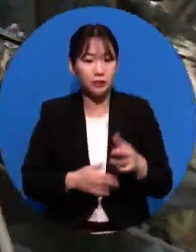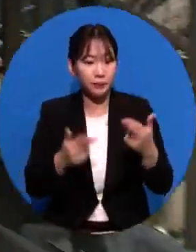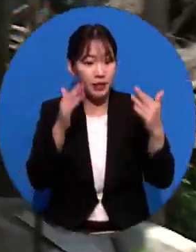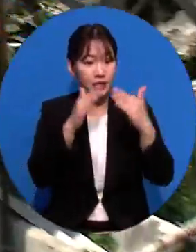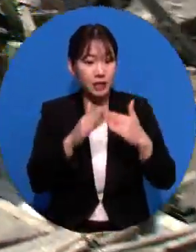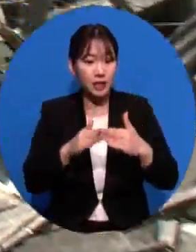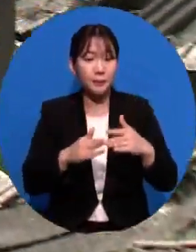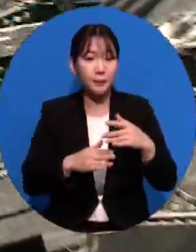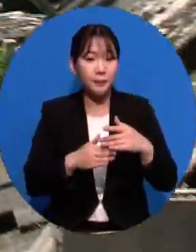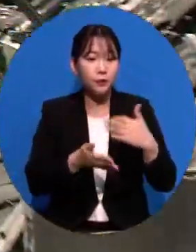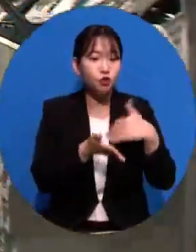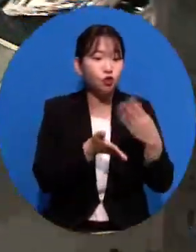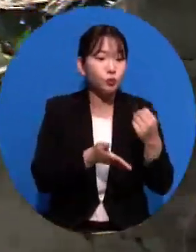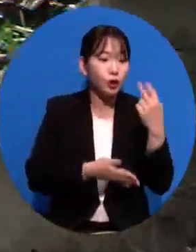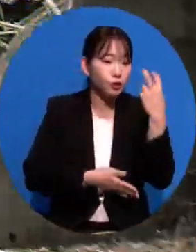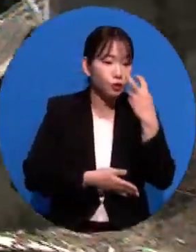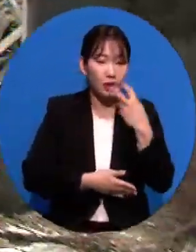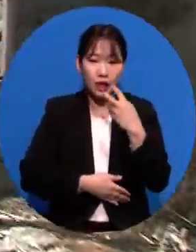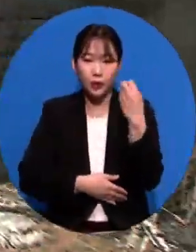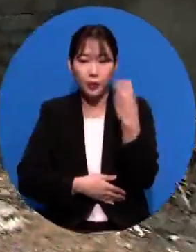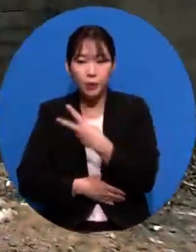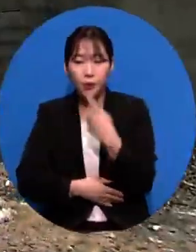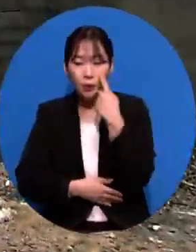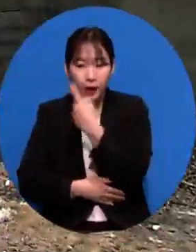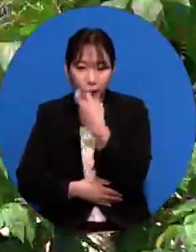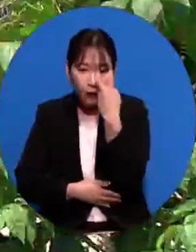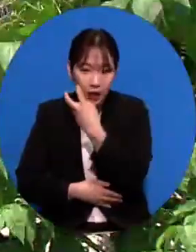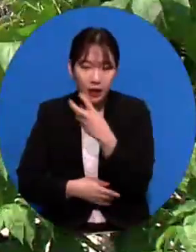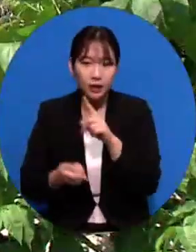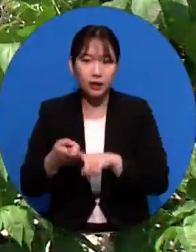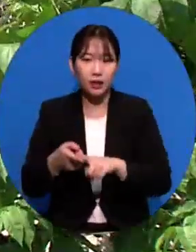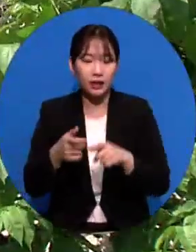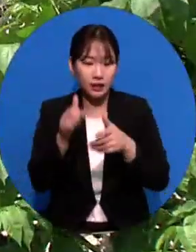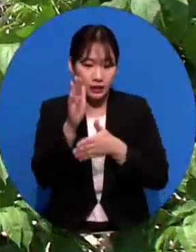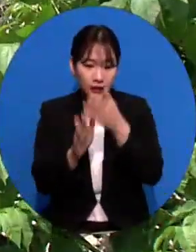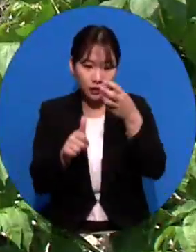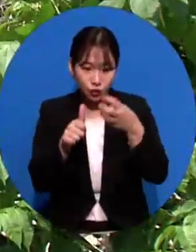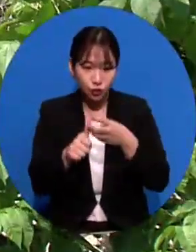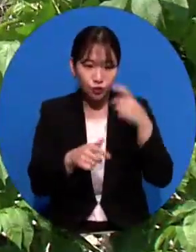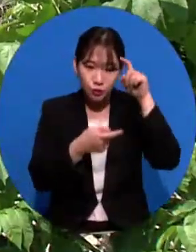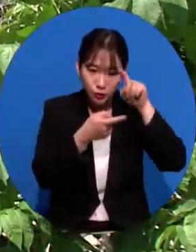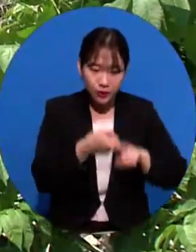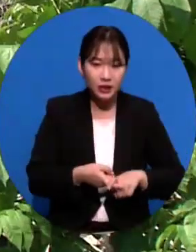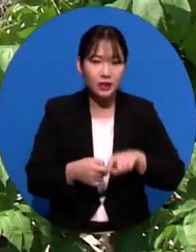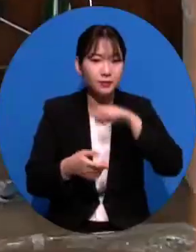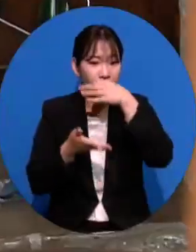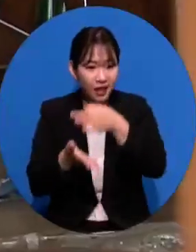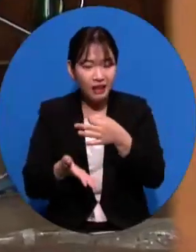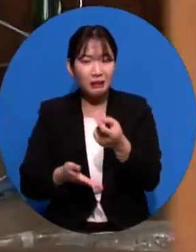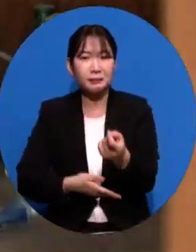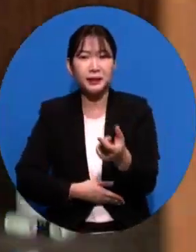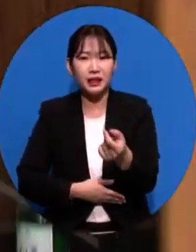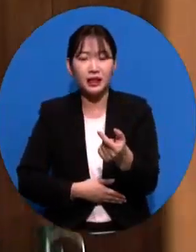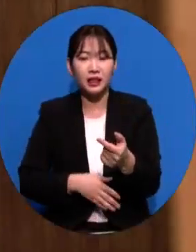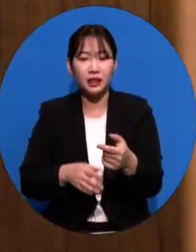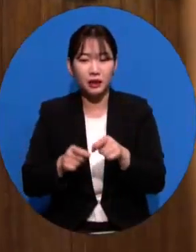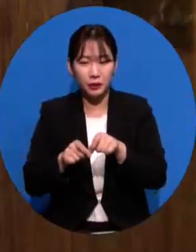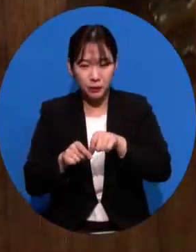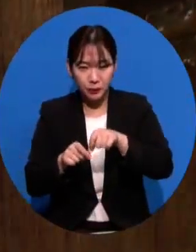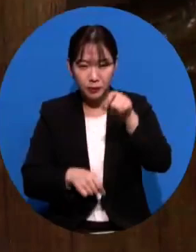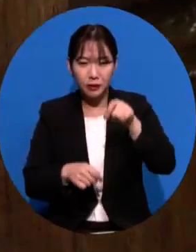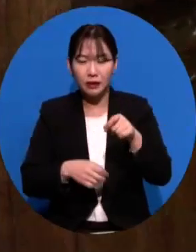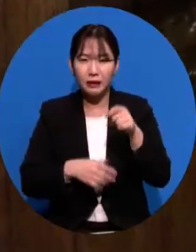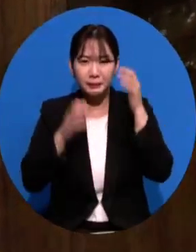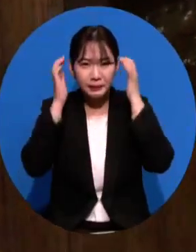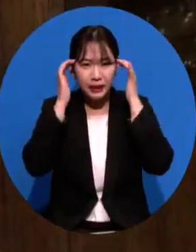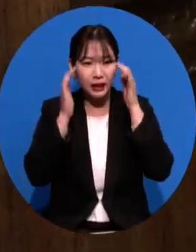실태조사와 관리 등에 대한 각 시군의 관심과 관련 예산은 미미한 수준 오랜 골칫거리 어떤